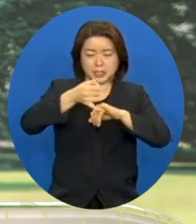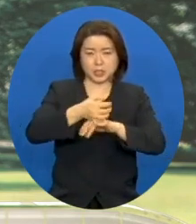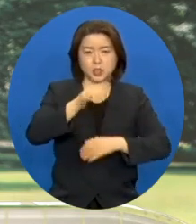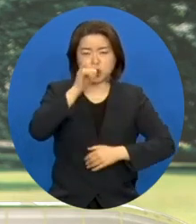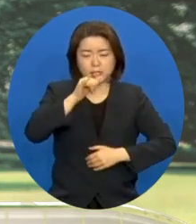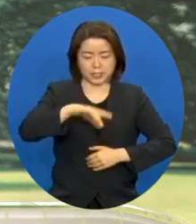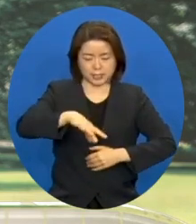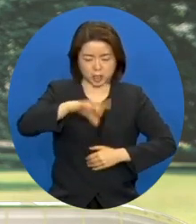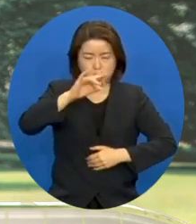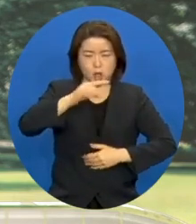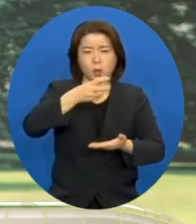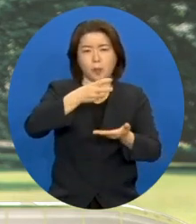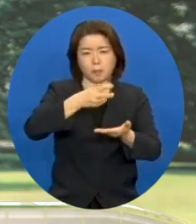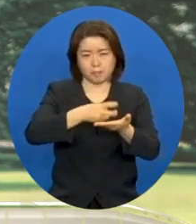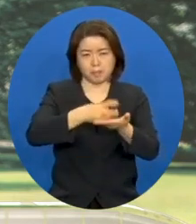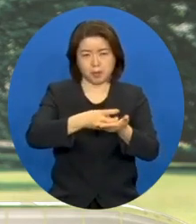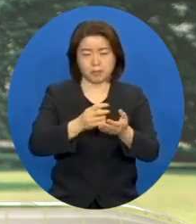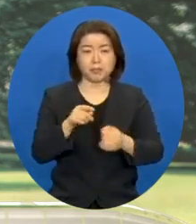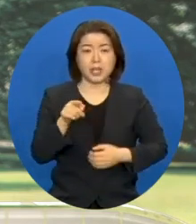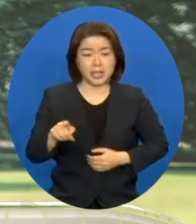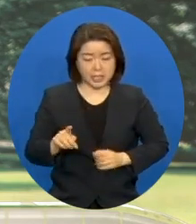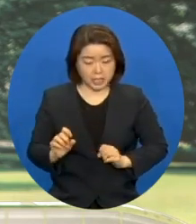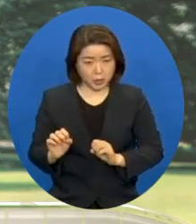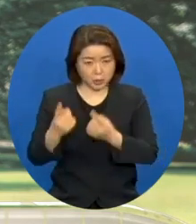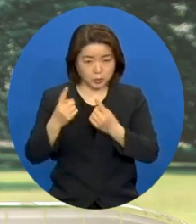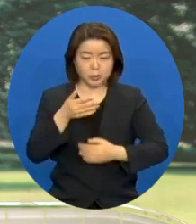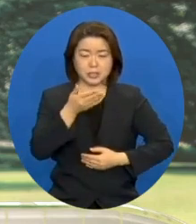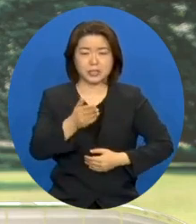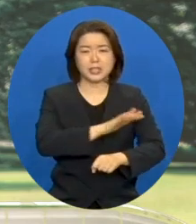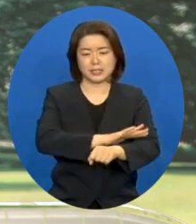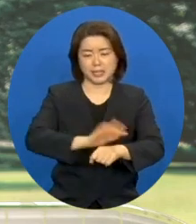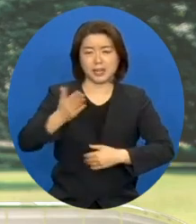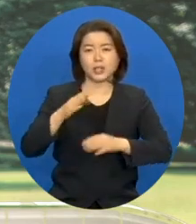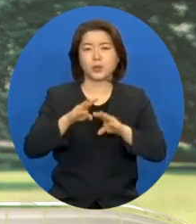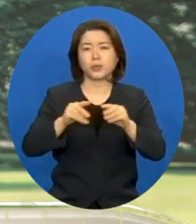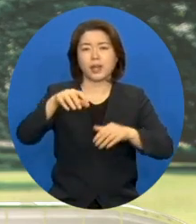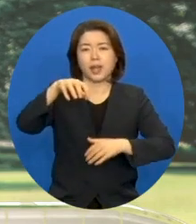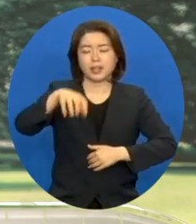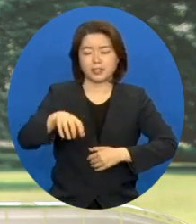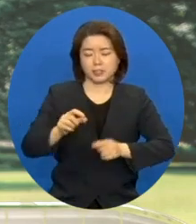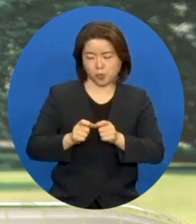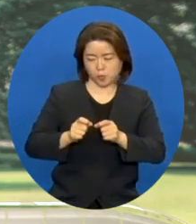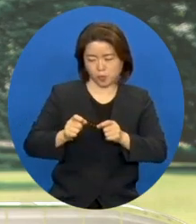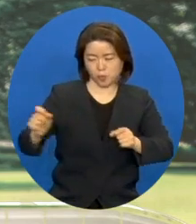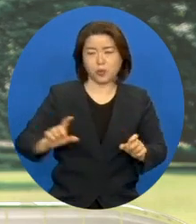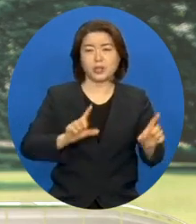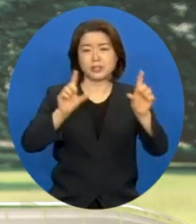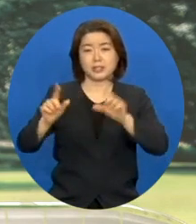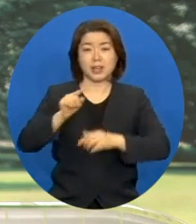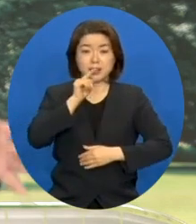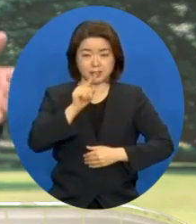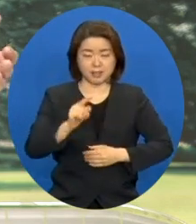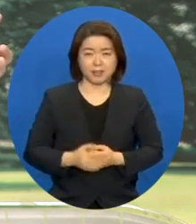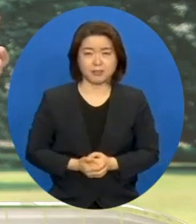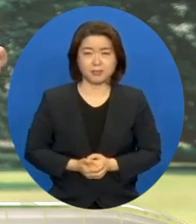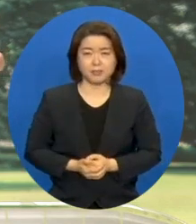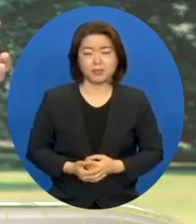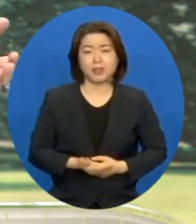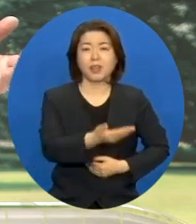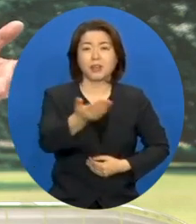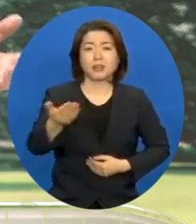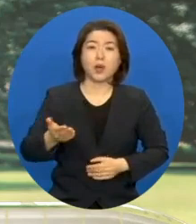첫 계명이니 이로써 내가 잘되고 땅에서 장수하리라. 혹시 여러분